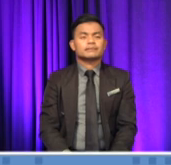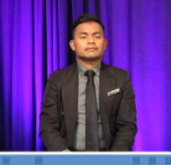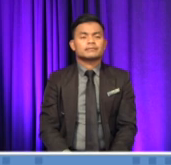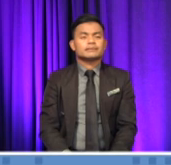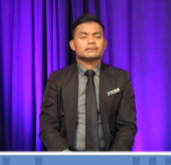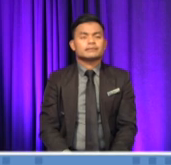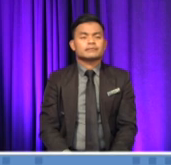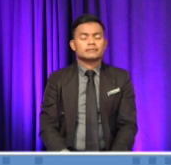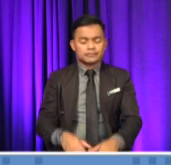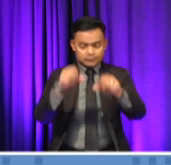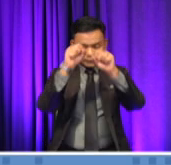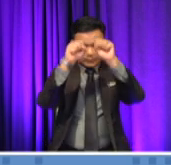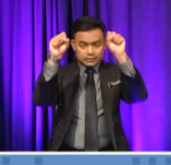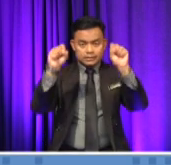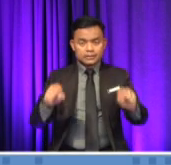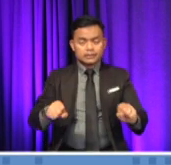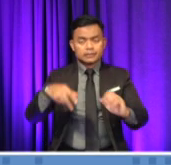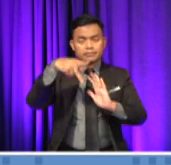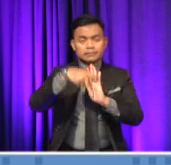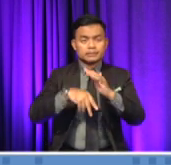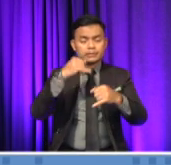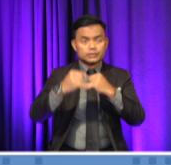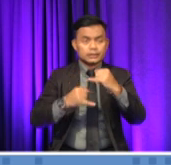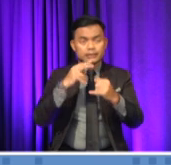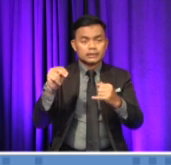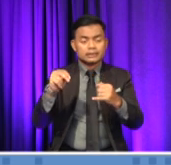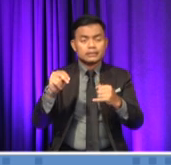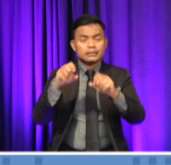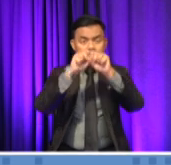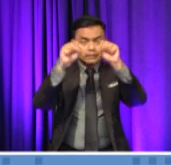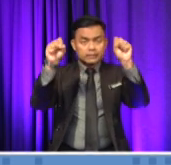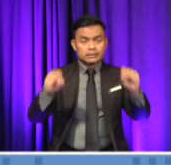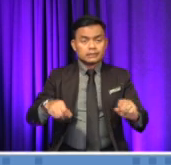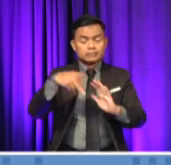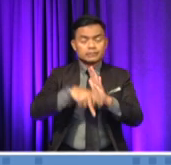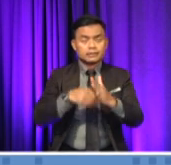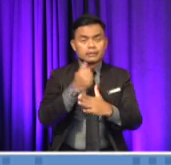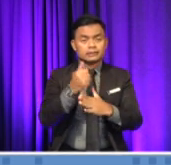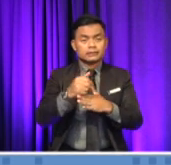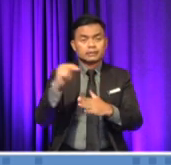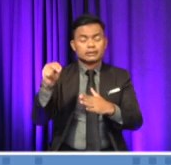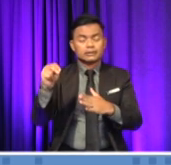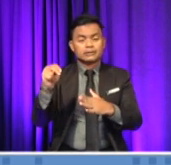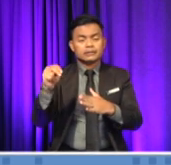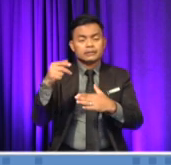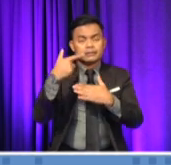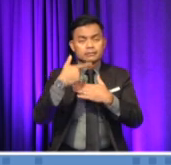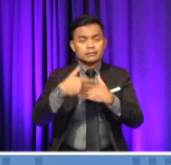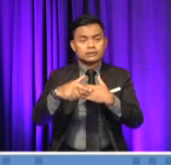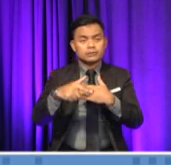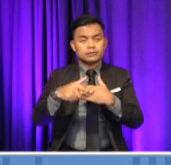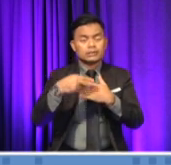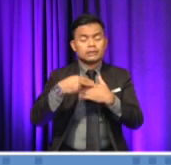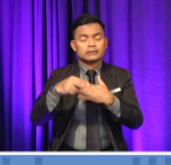sistem pencernaan sistem pengantaran sistem pengapian